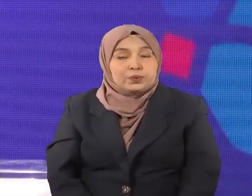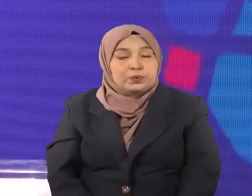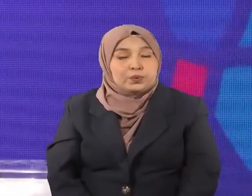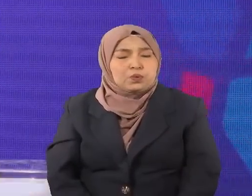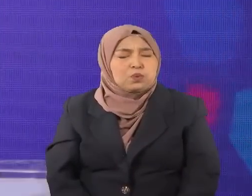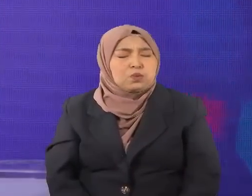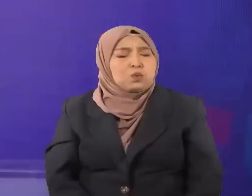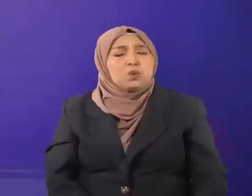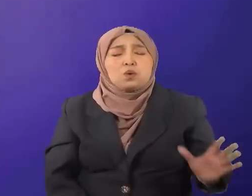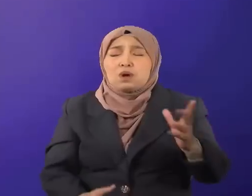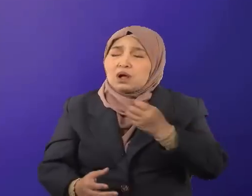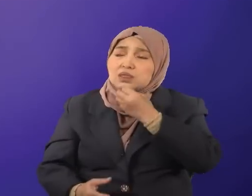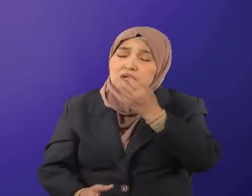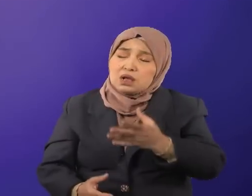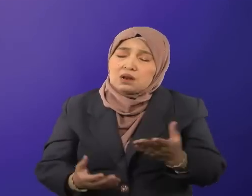Qul